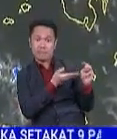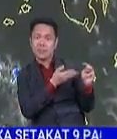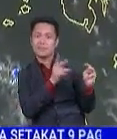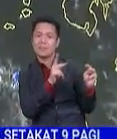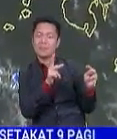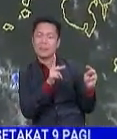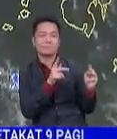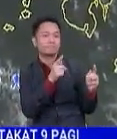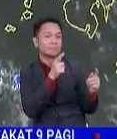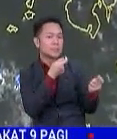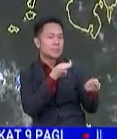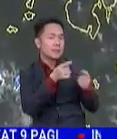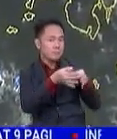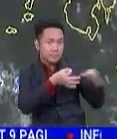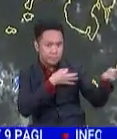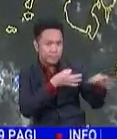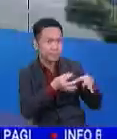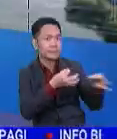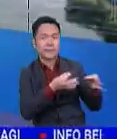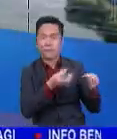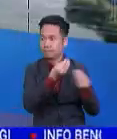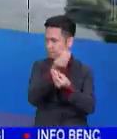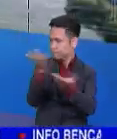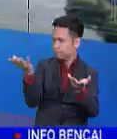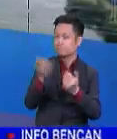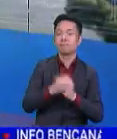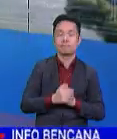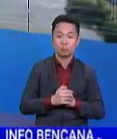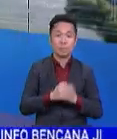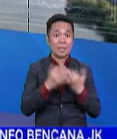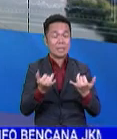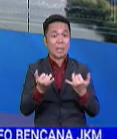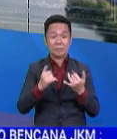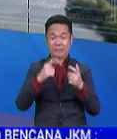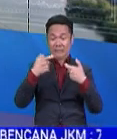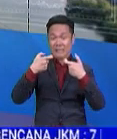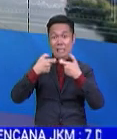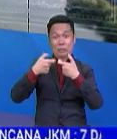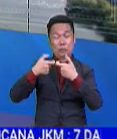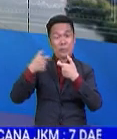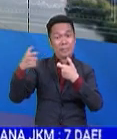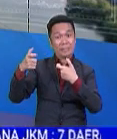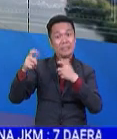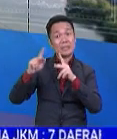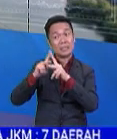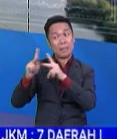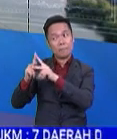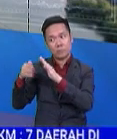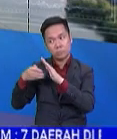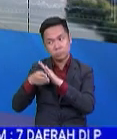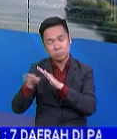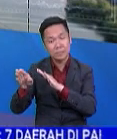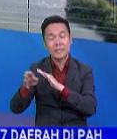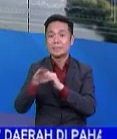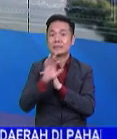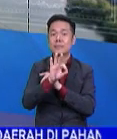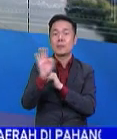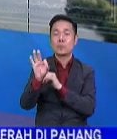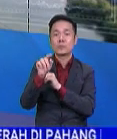Kinabalu Hai liputan bekalan elektrik luar Bandar dijangka mencapai